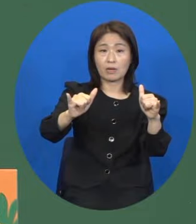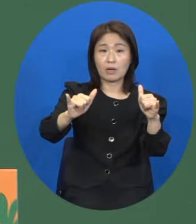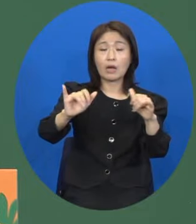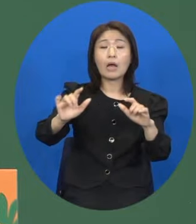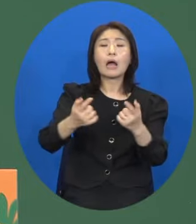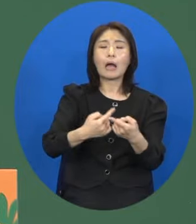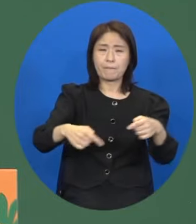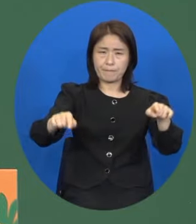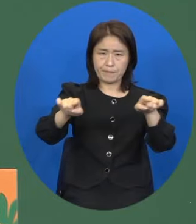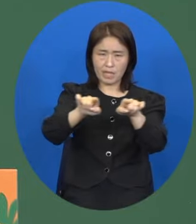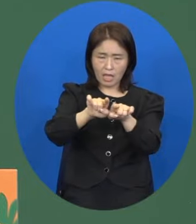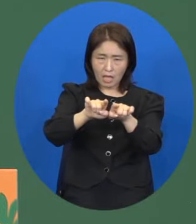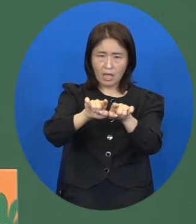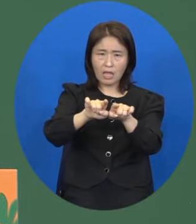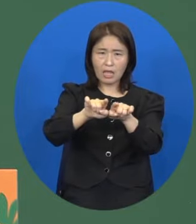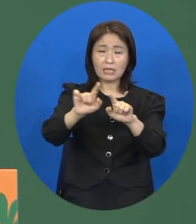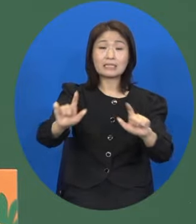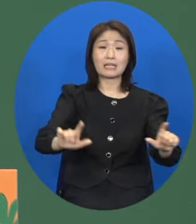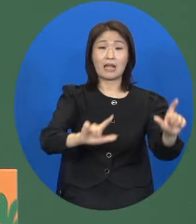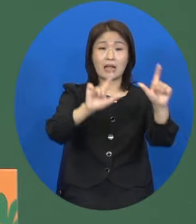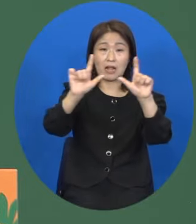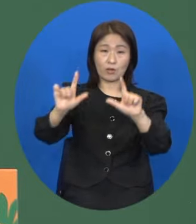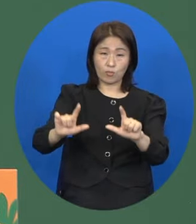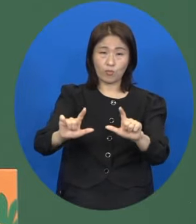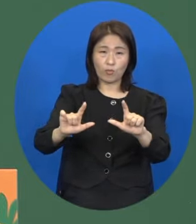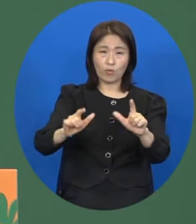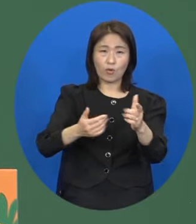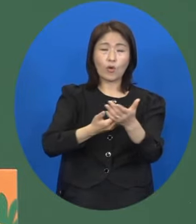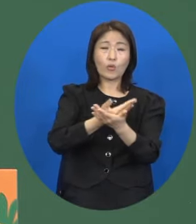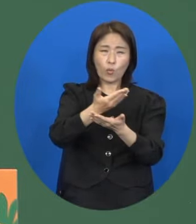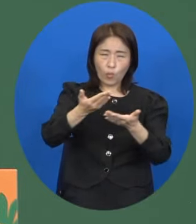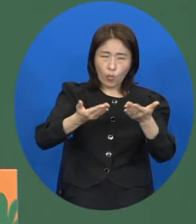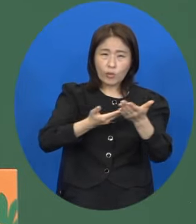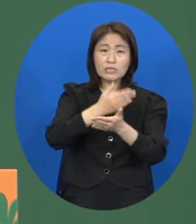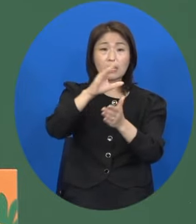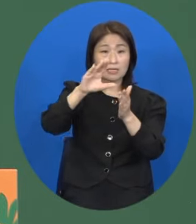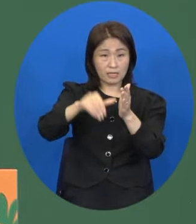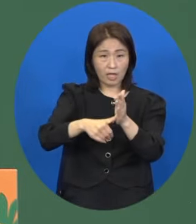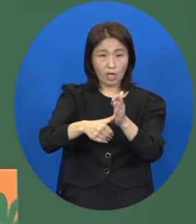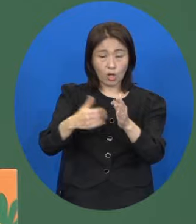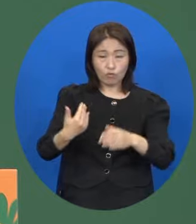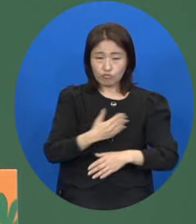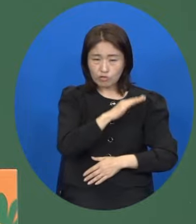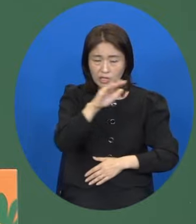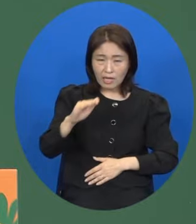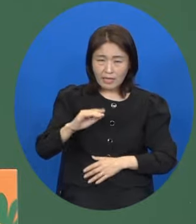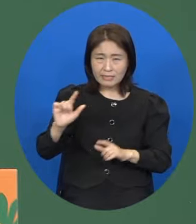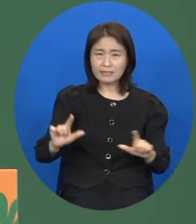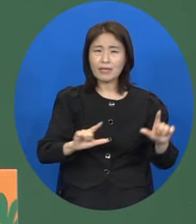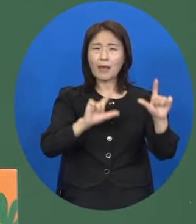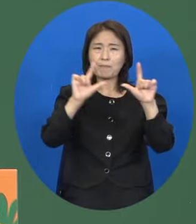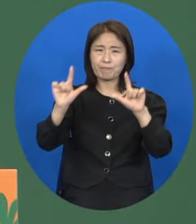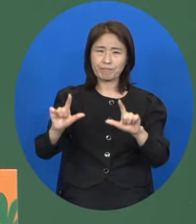함께 할 때 우리들의 삶이 더욱 성숙하고